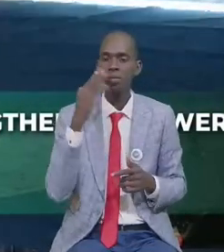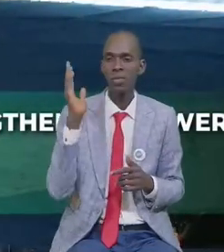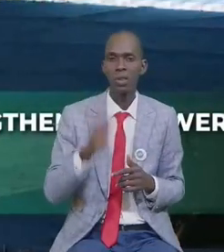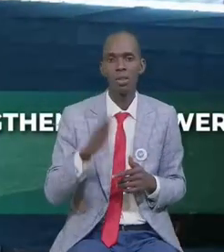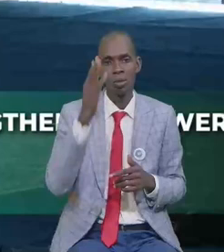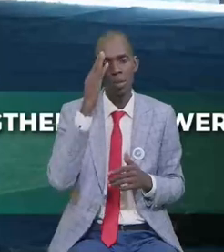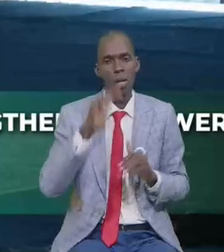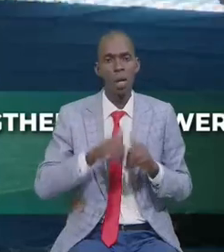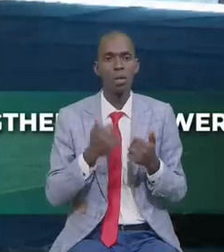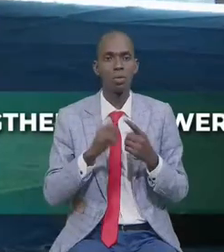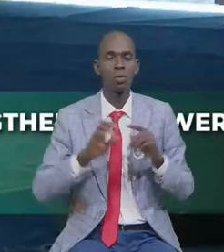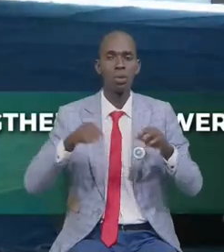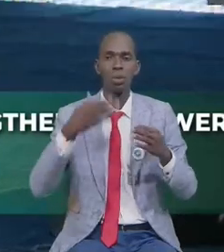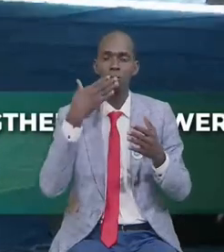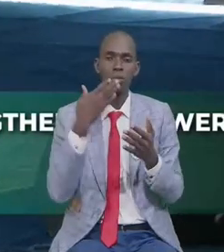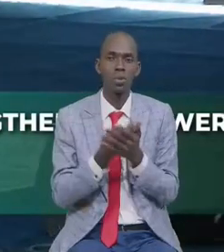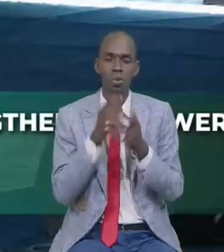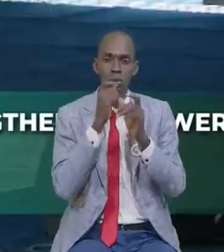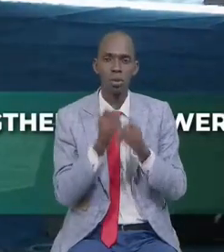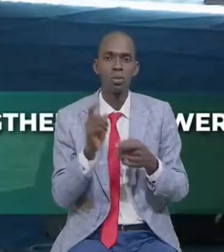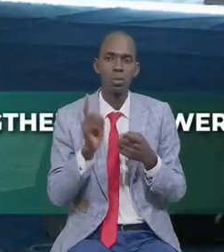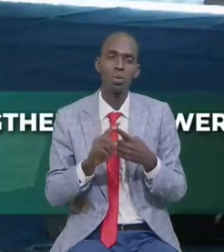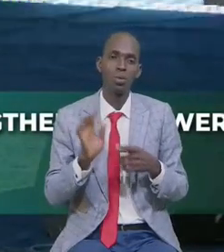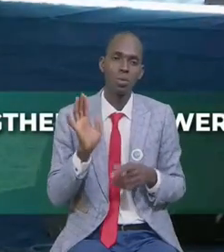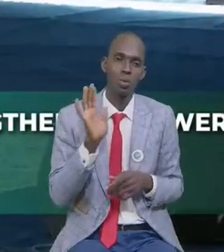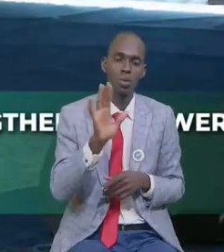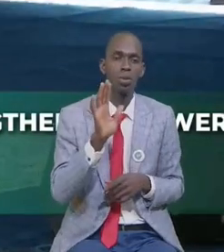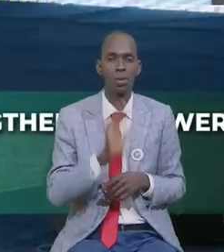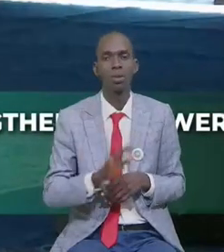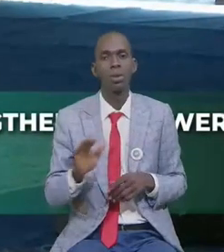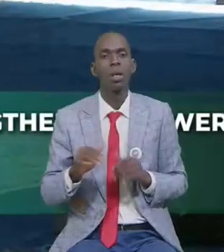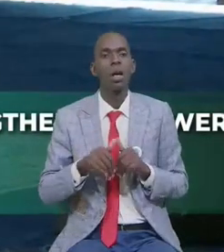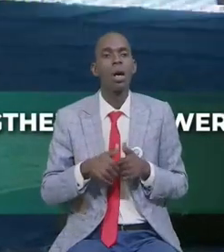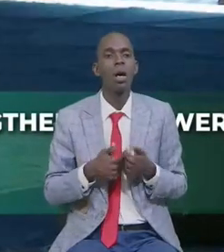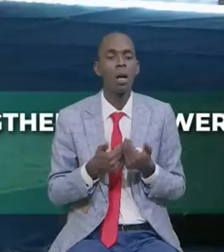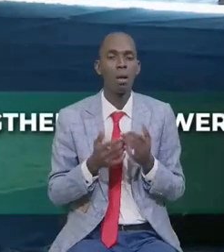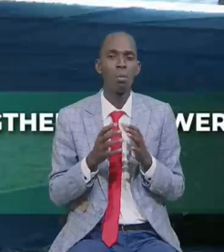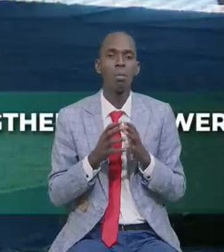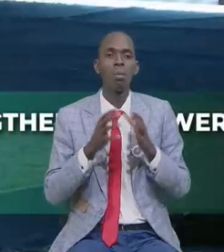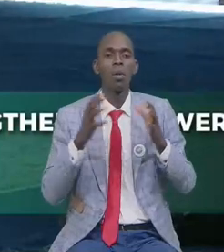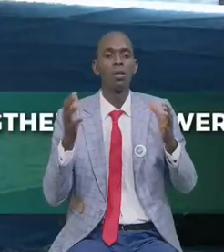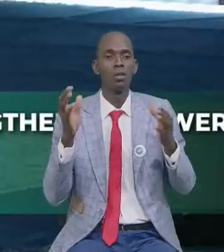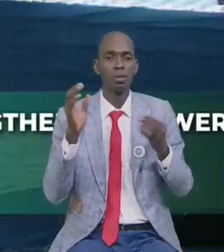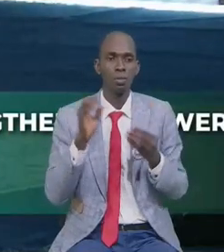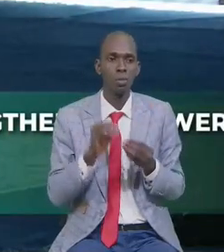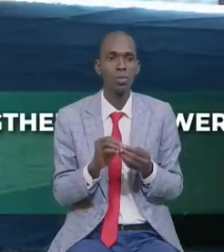si méchant comme vous êtes, vous savez donner de bonnes choses à vos enfants, à combien plus forte raison